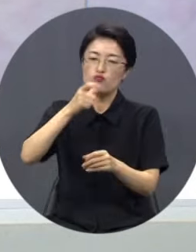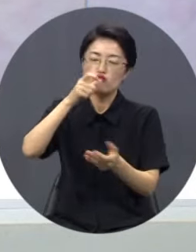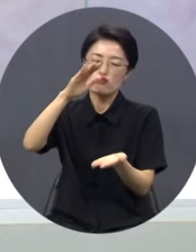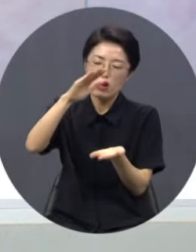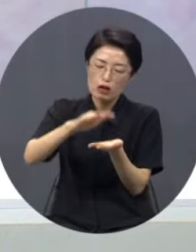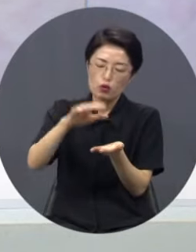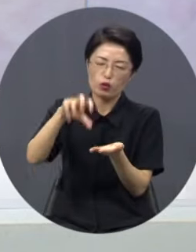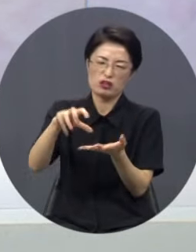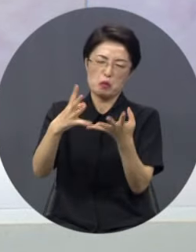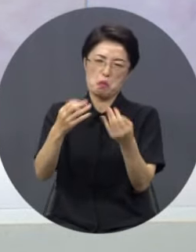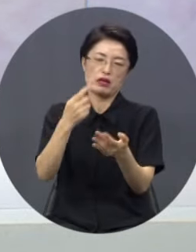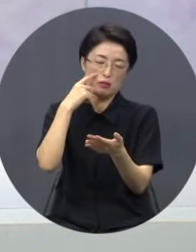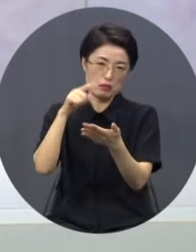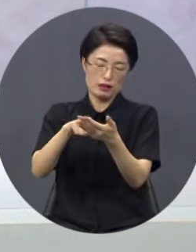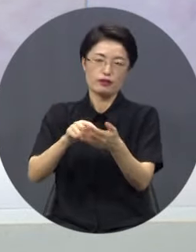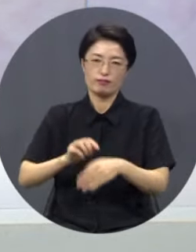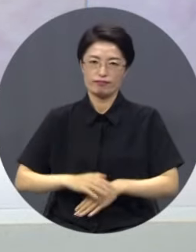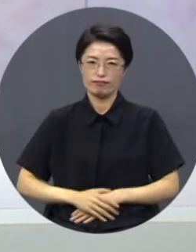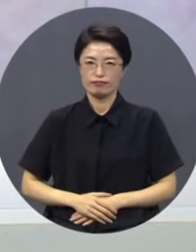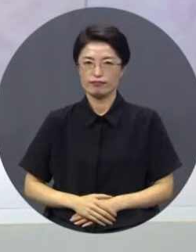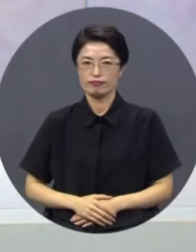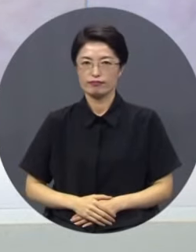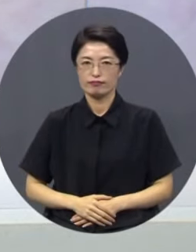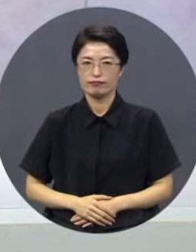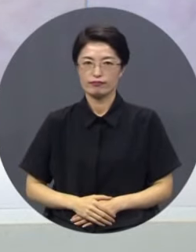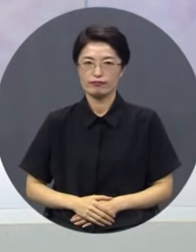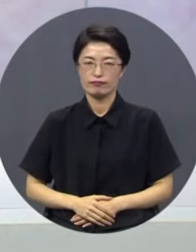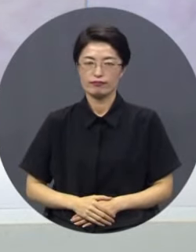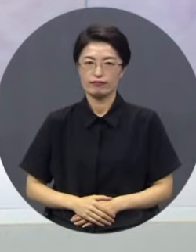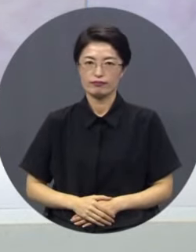있습니다 재보는 MBC 이소현